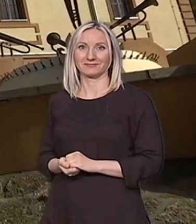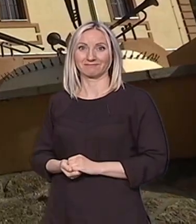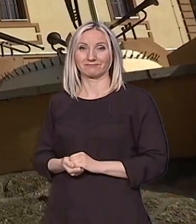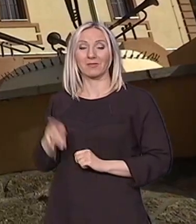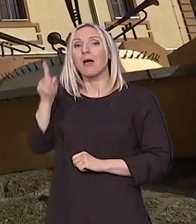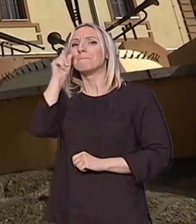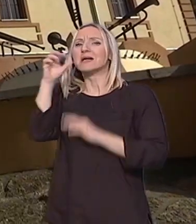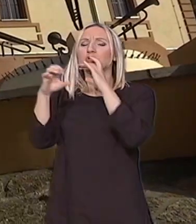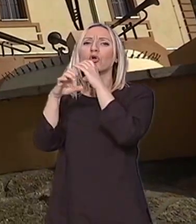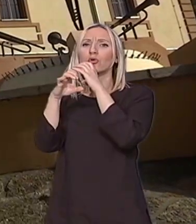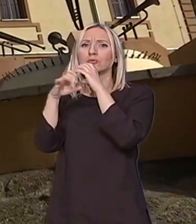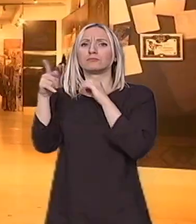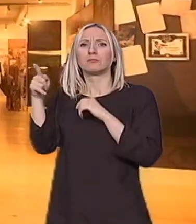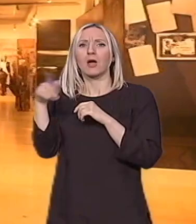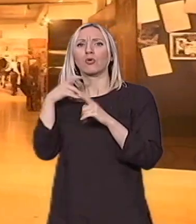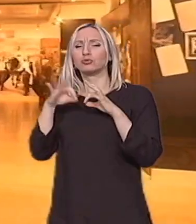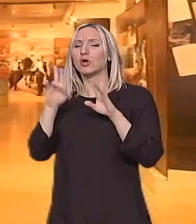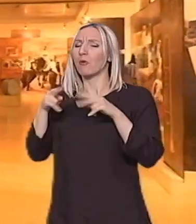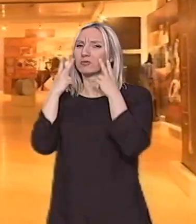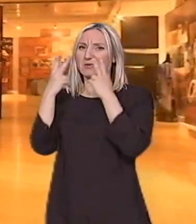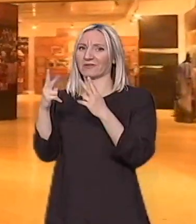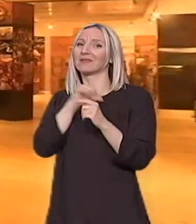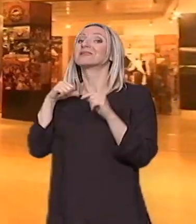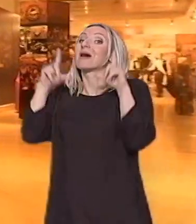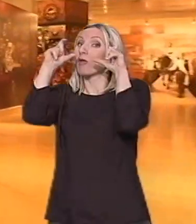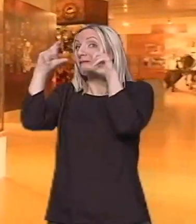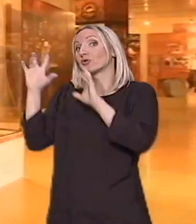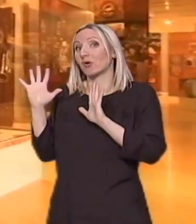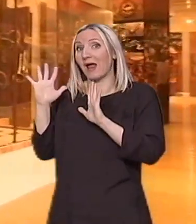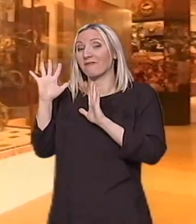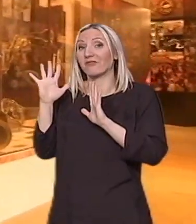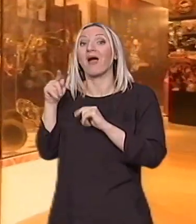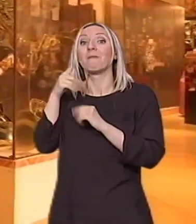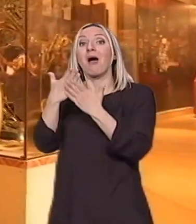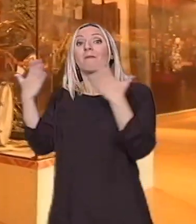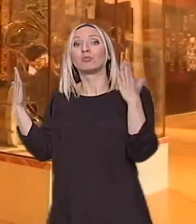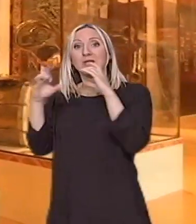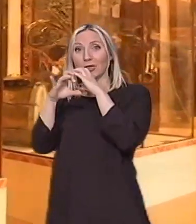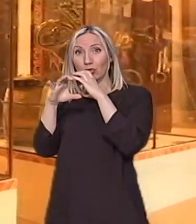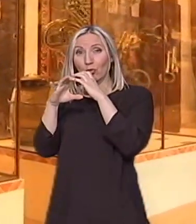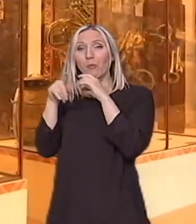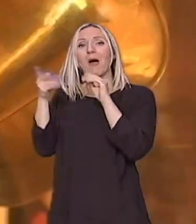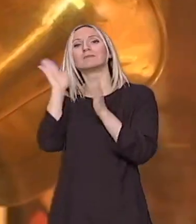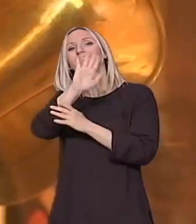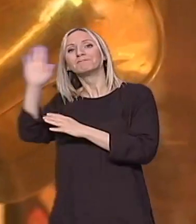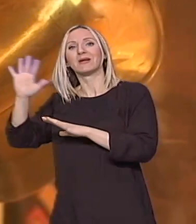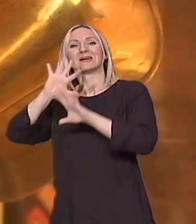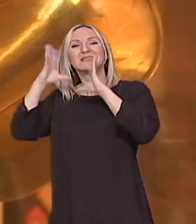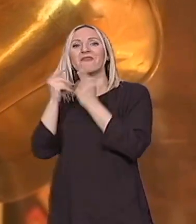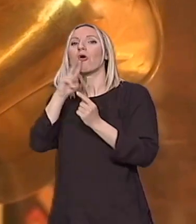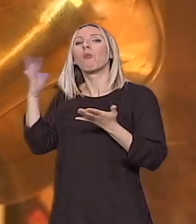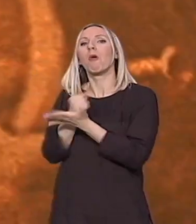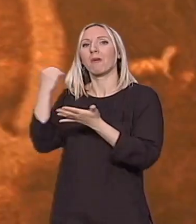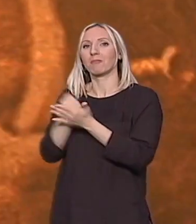Majstori trube se u Guči mogu uvek videti, istina samo na fotografijama. U muzej trube, koji slavi sve pobednike, ulaz je